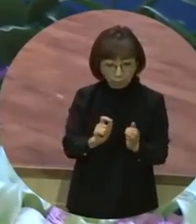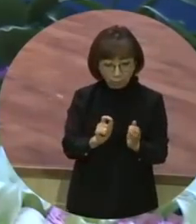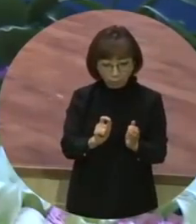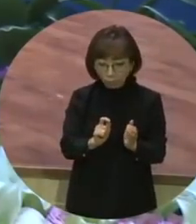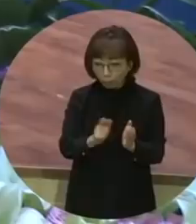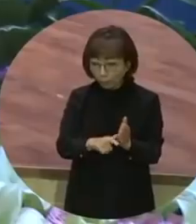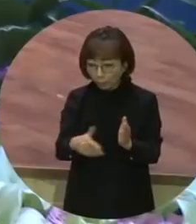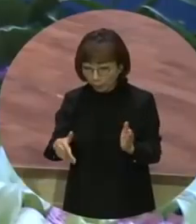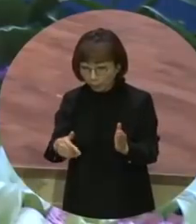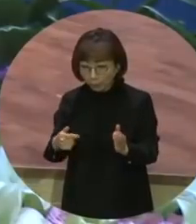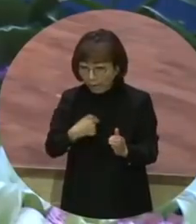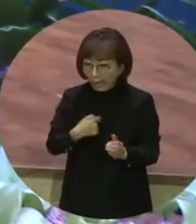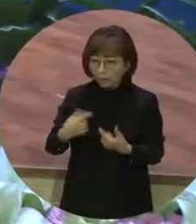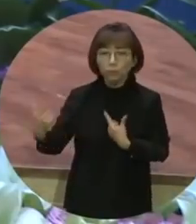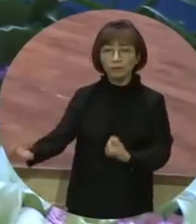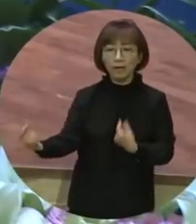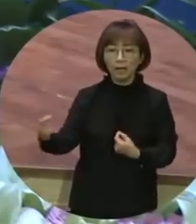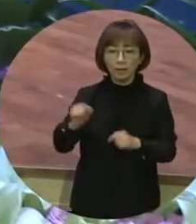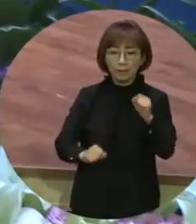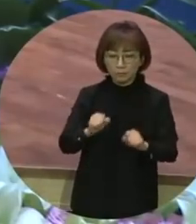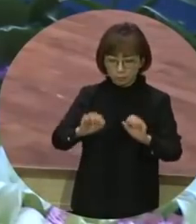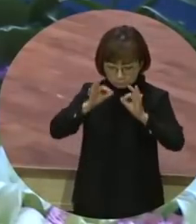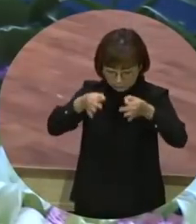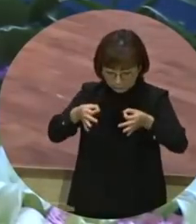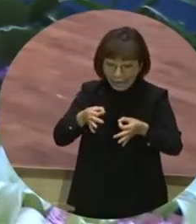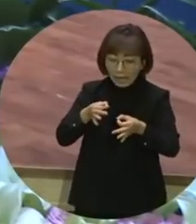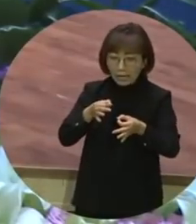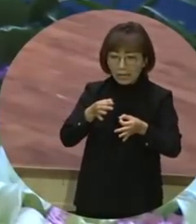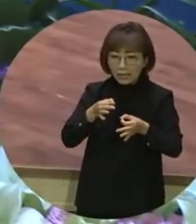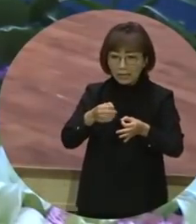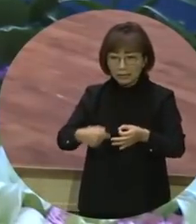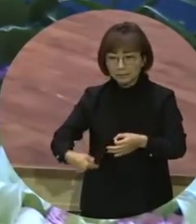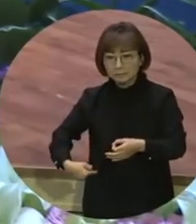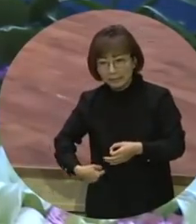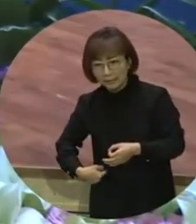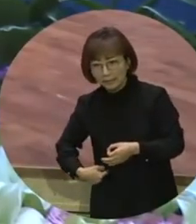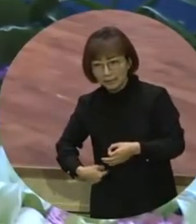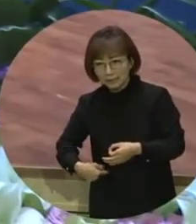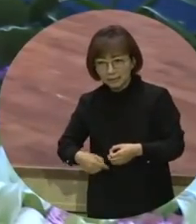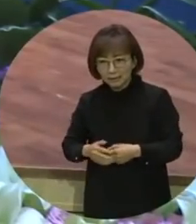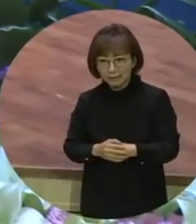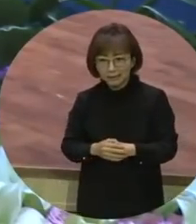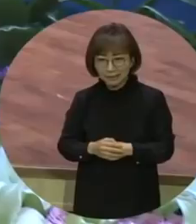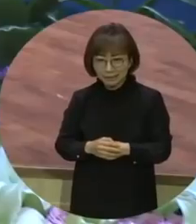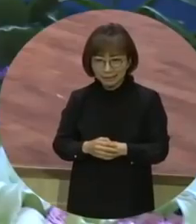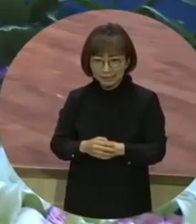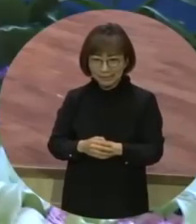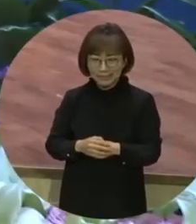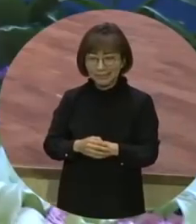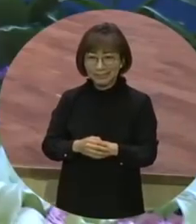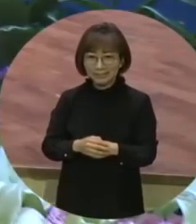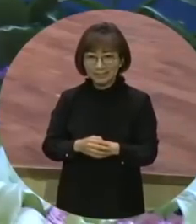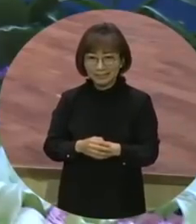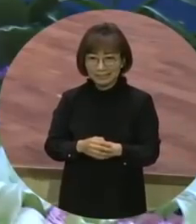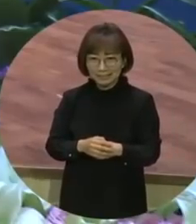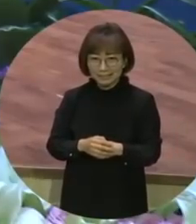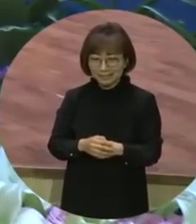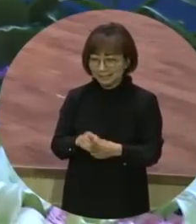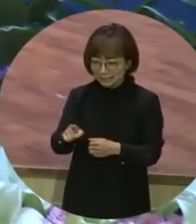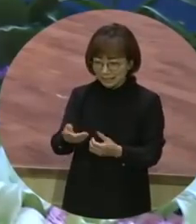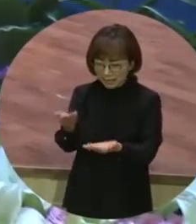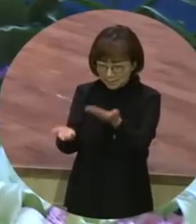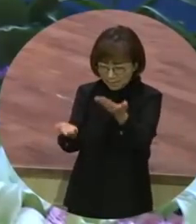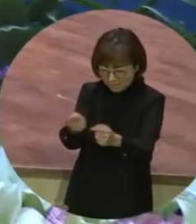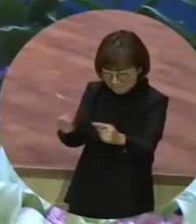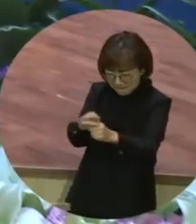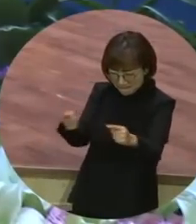내가 거짓을 하고 있는 거요. 이야, 어쩌면 이렇게 성경이 정확합니까? 판단하는 사람아,